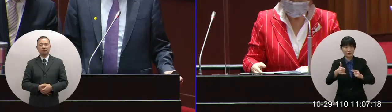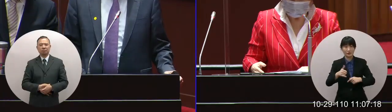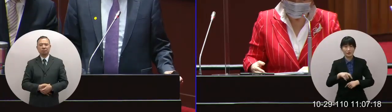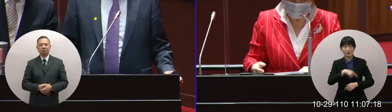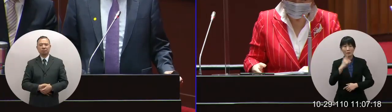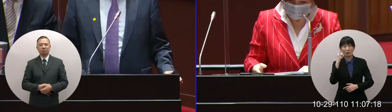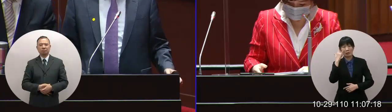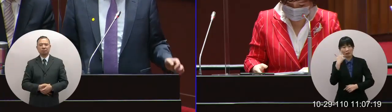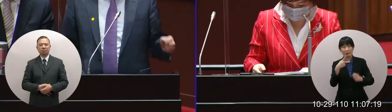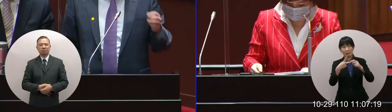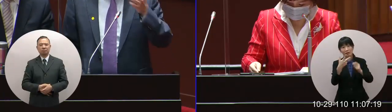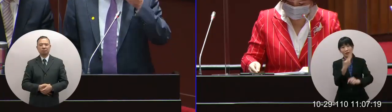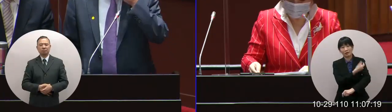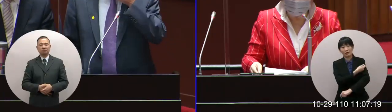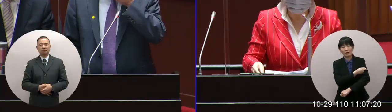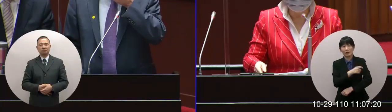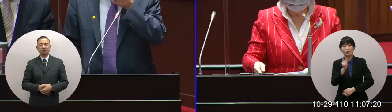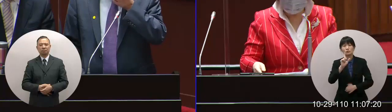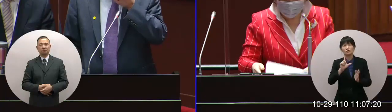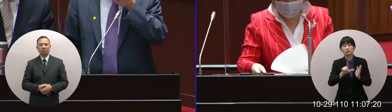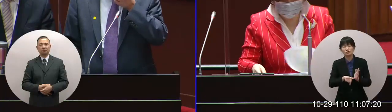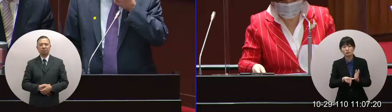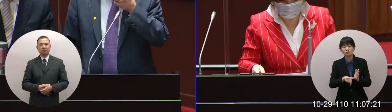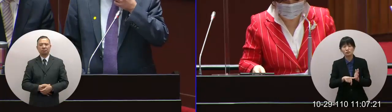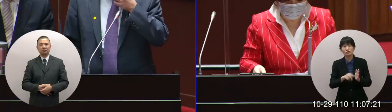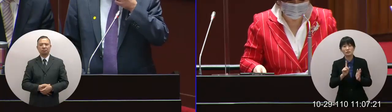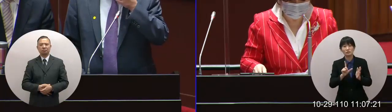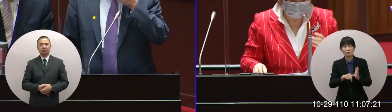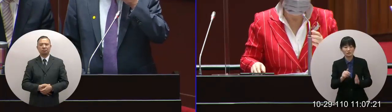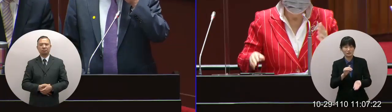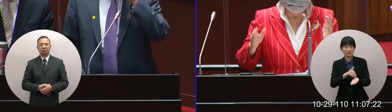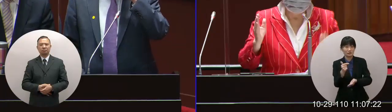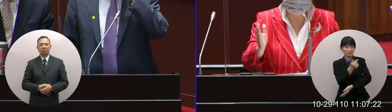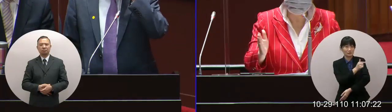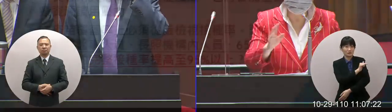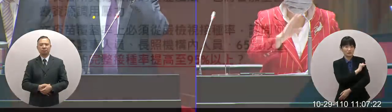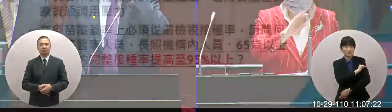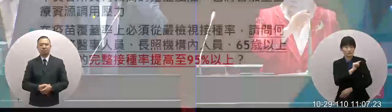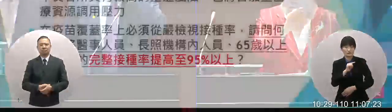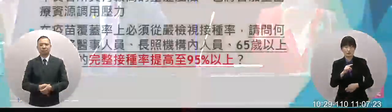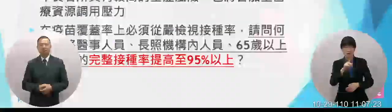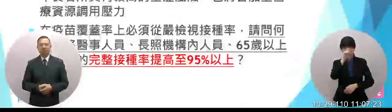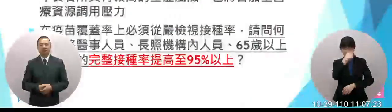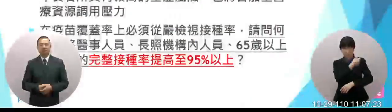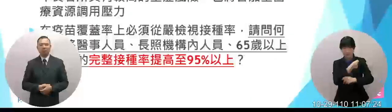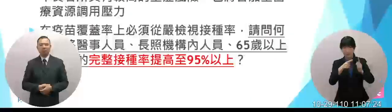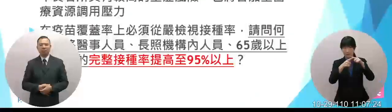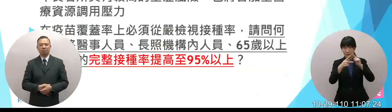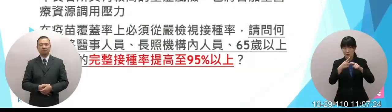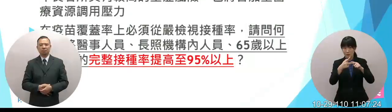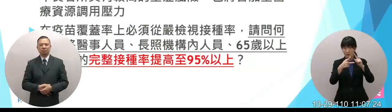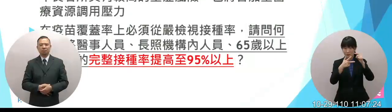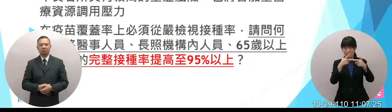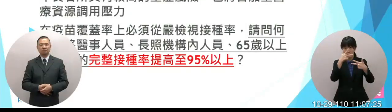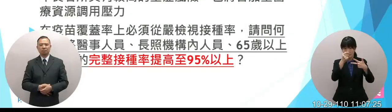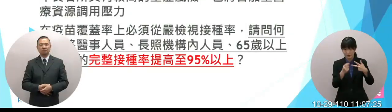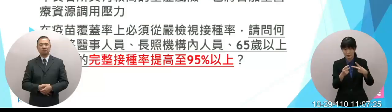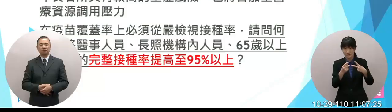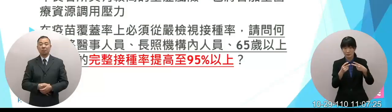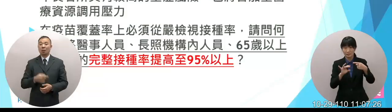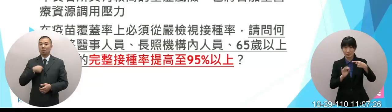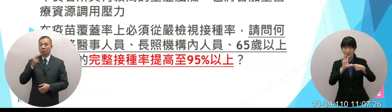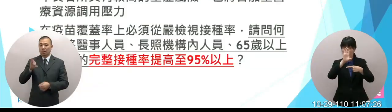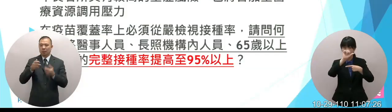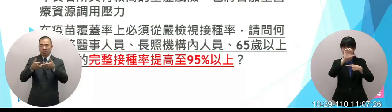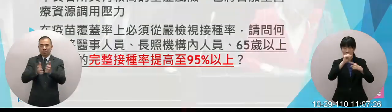示，什么时候将医师人员的完整接种率提高到95%？ 我请部